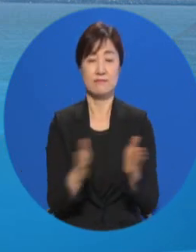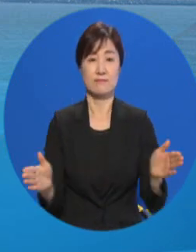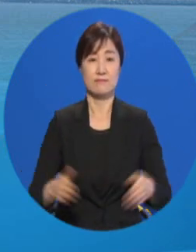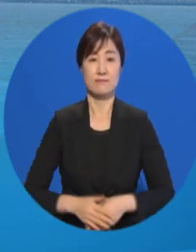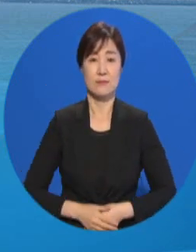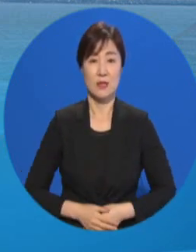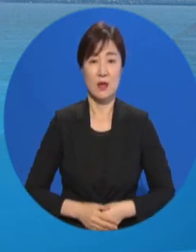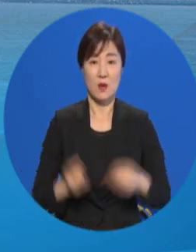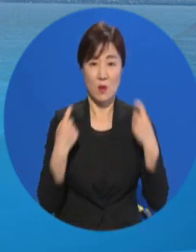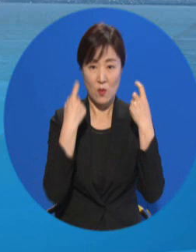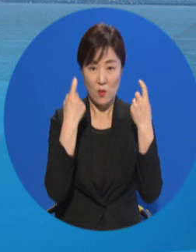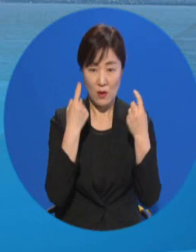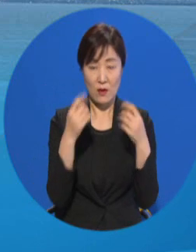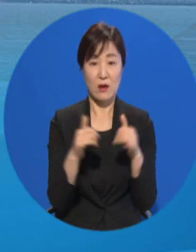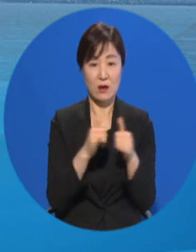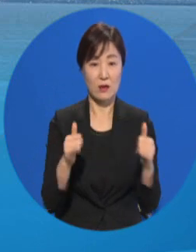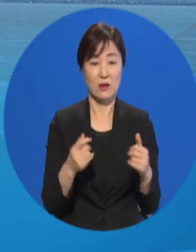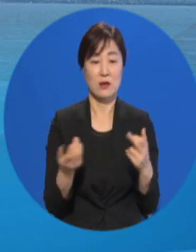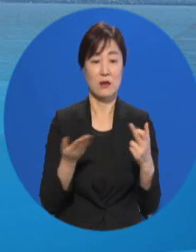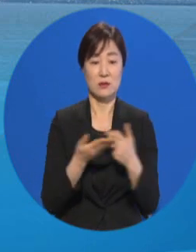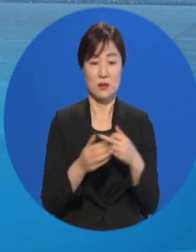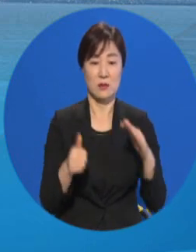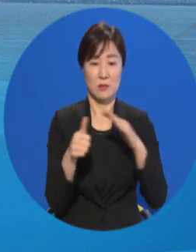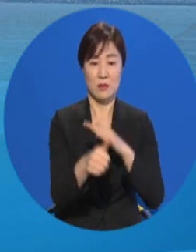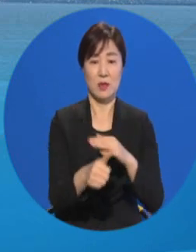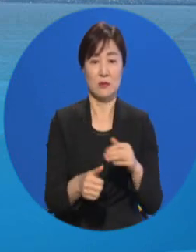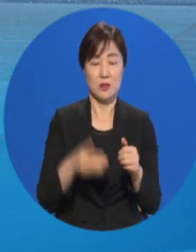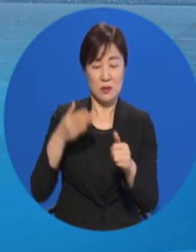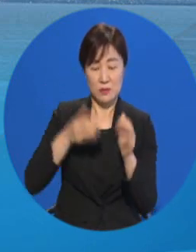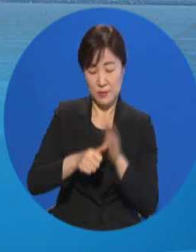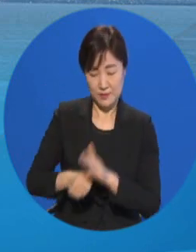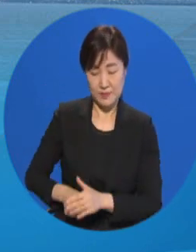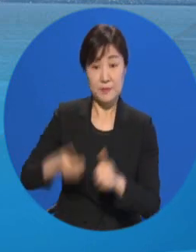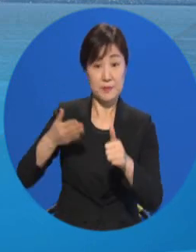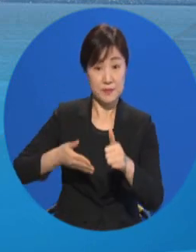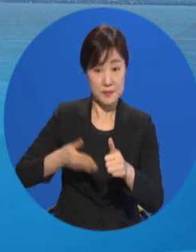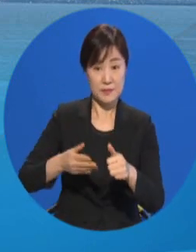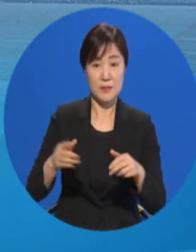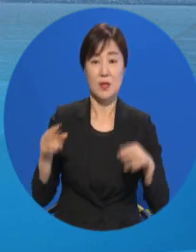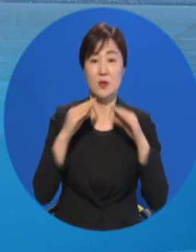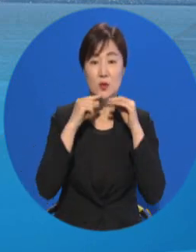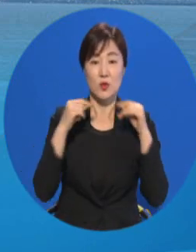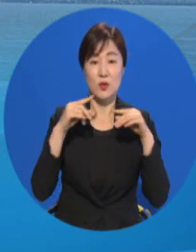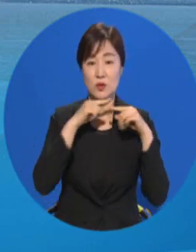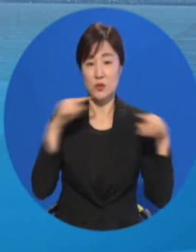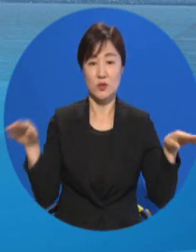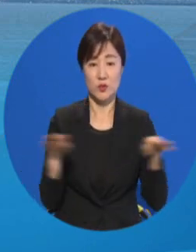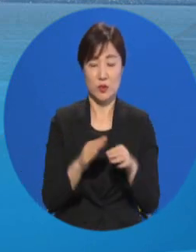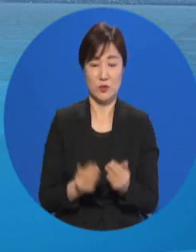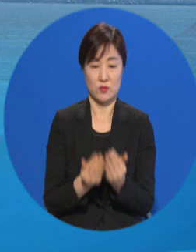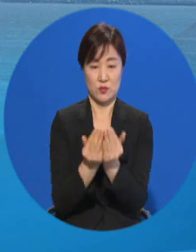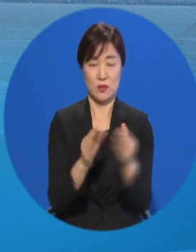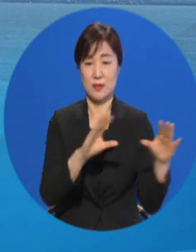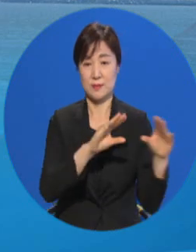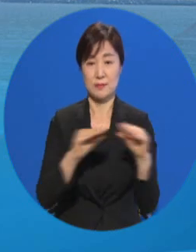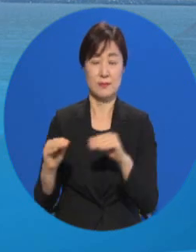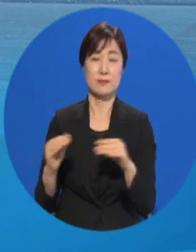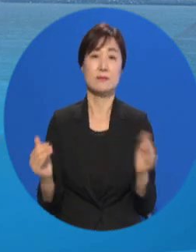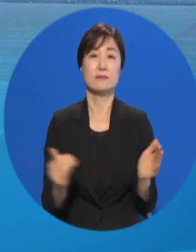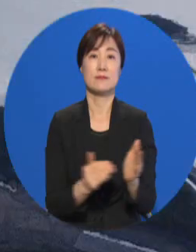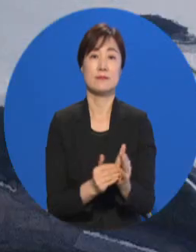방문 자제를 요청하면서 섬을 오가는 전기 여객선의 주말과 휴일 운항을 중단했습니다. 김양훈 기자가